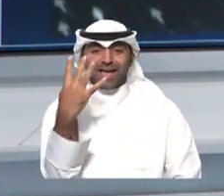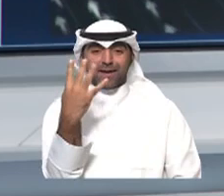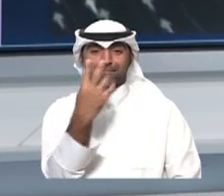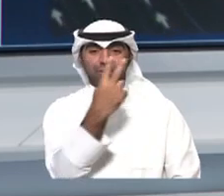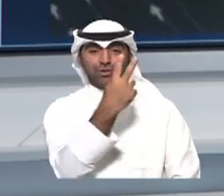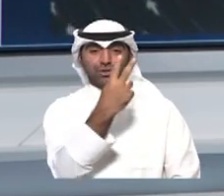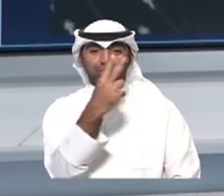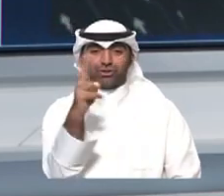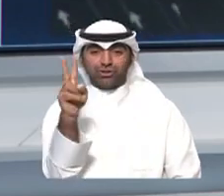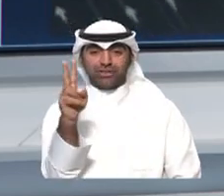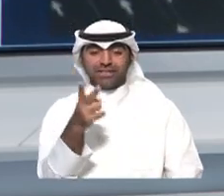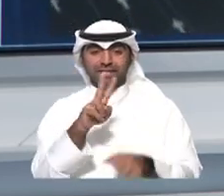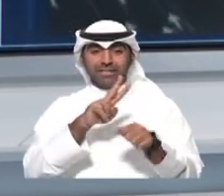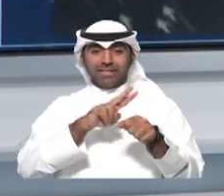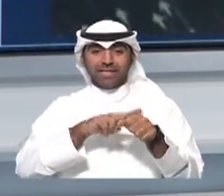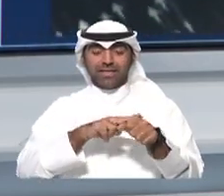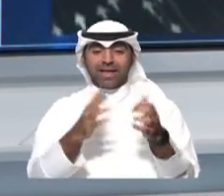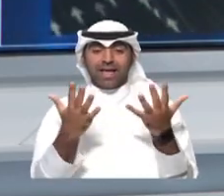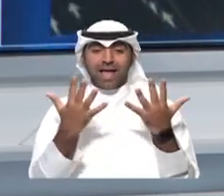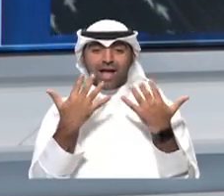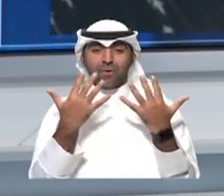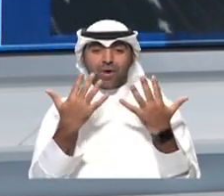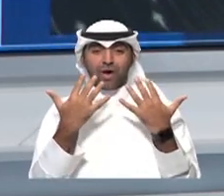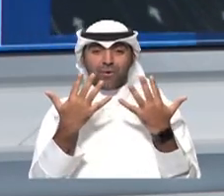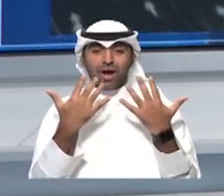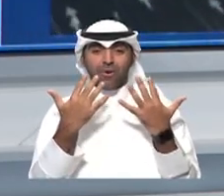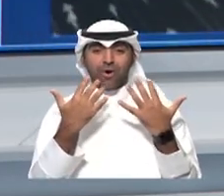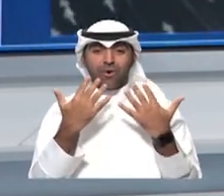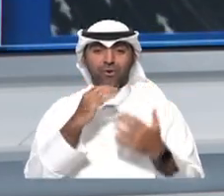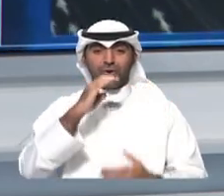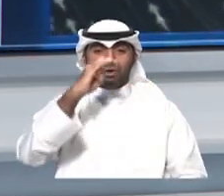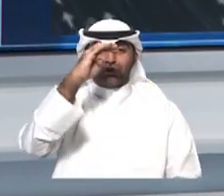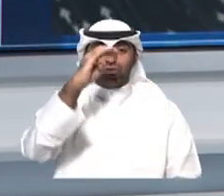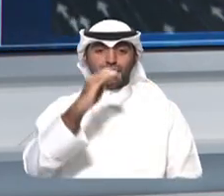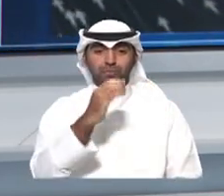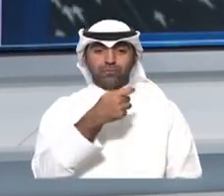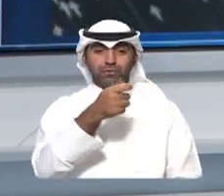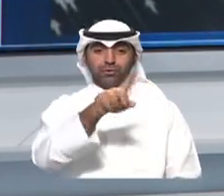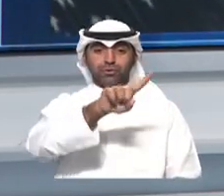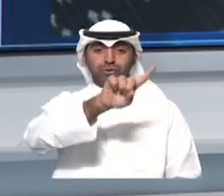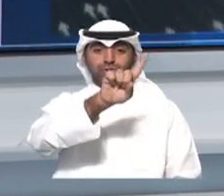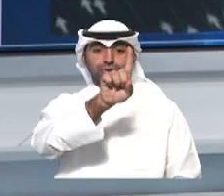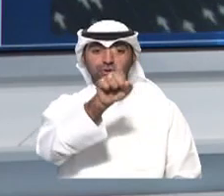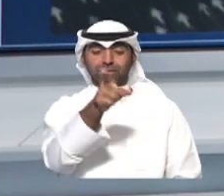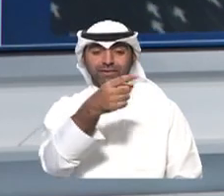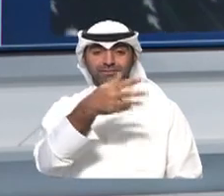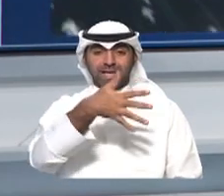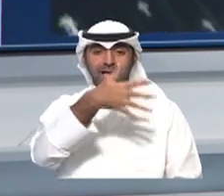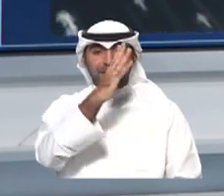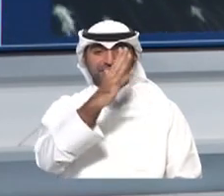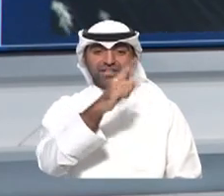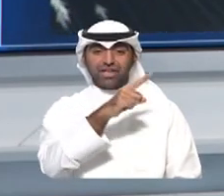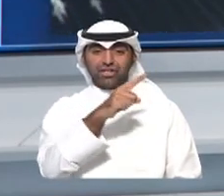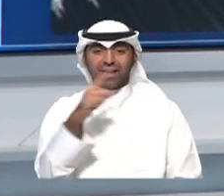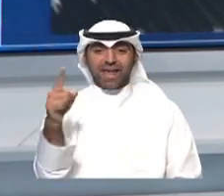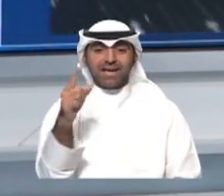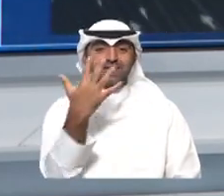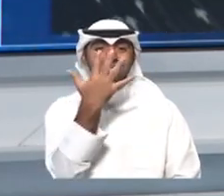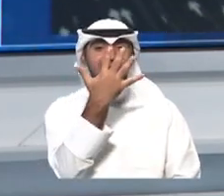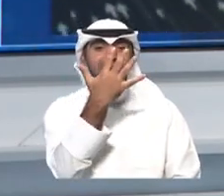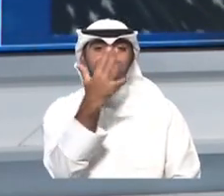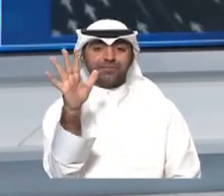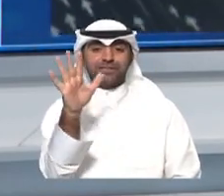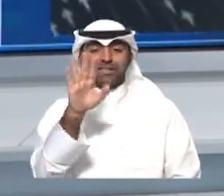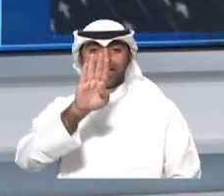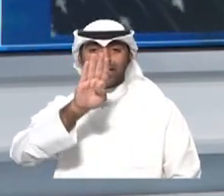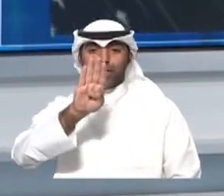المناطق البرية، رياح جنوبية شرقية راح تكون نشطة على فترات، وقد تصل سرعة رياح ما بين 15 إلى 50 كيلومتر في